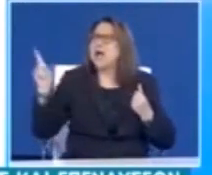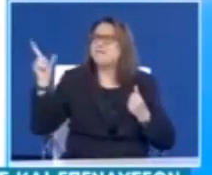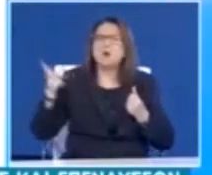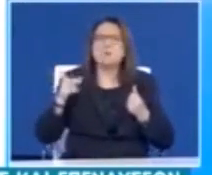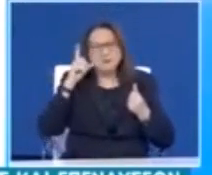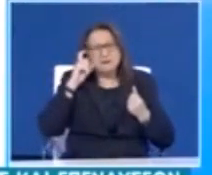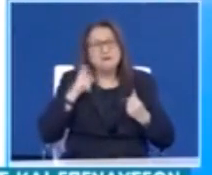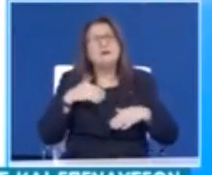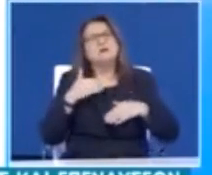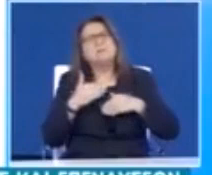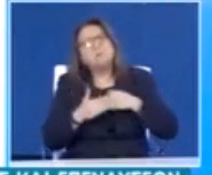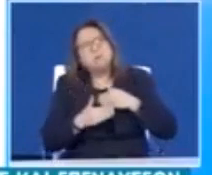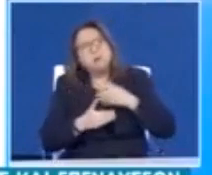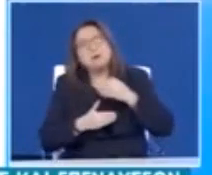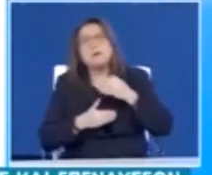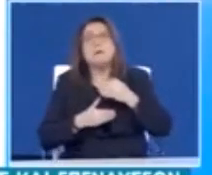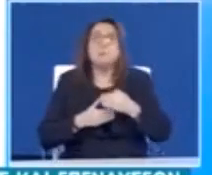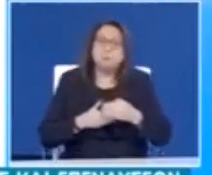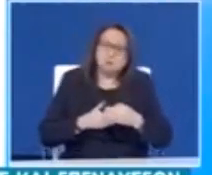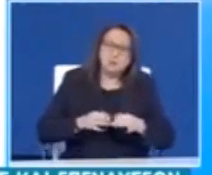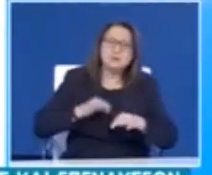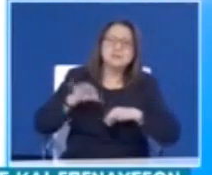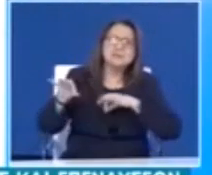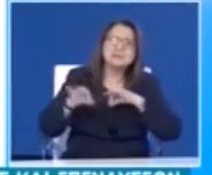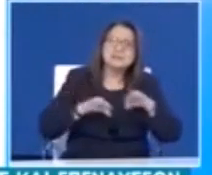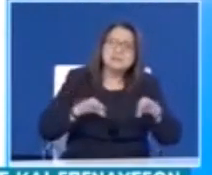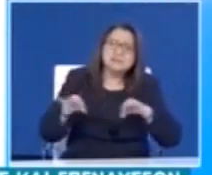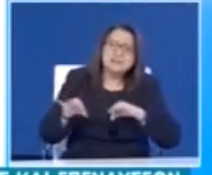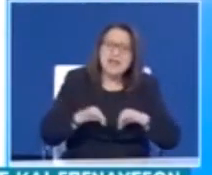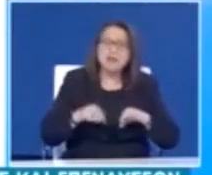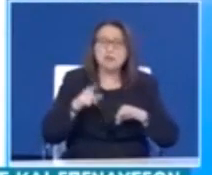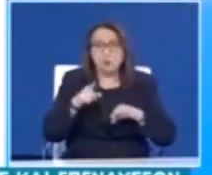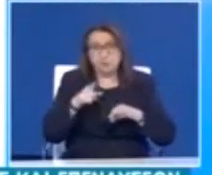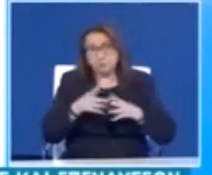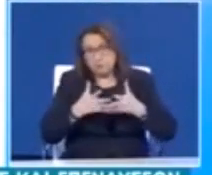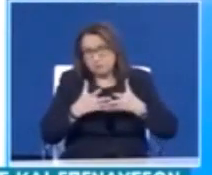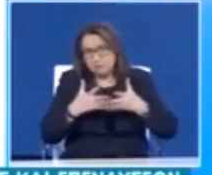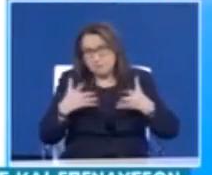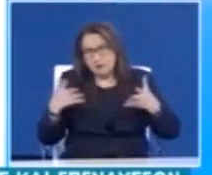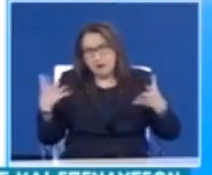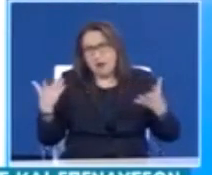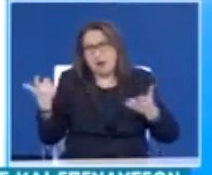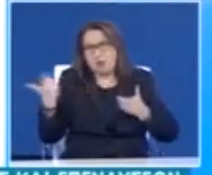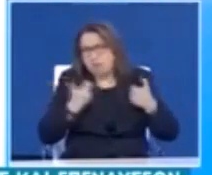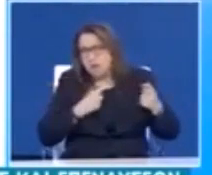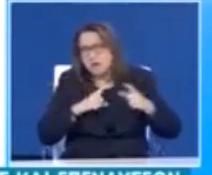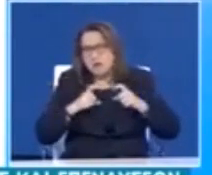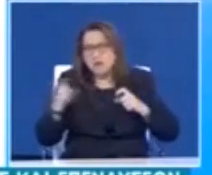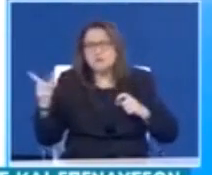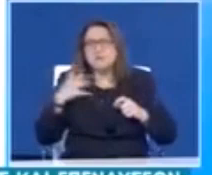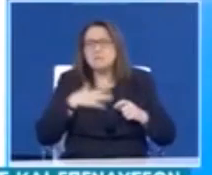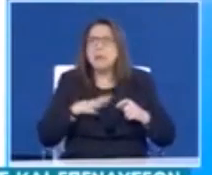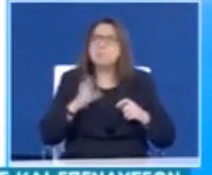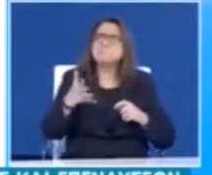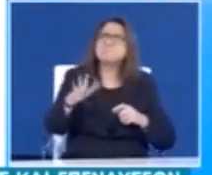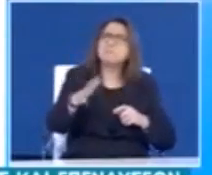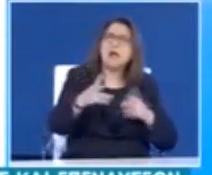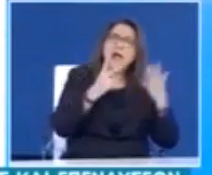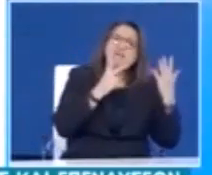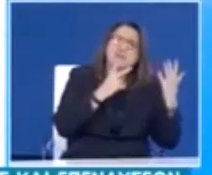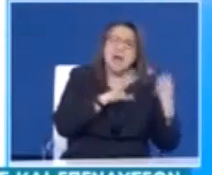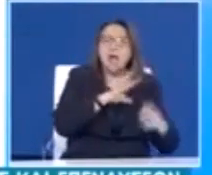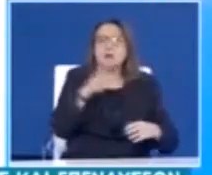ελληνικές υπηρεσίες σχεδιάζουν και υλοποιούν ένα εργαλείο τέτοιου εύρους, θα χρειάζονταν από 7 έως 12